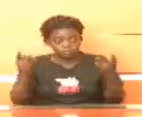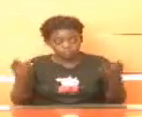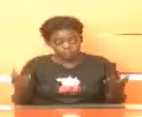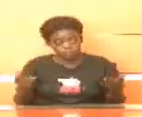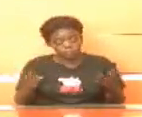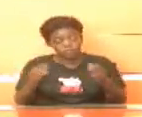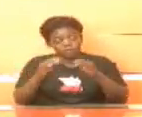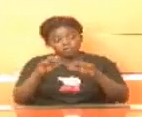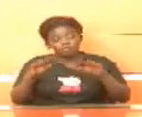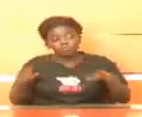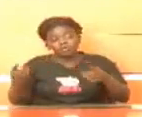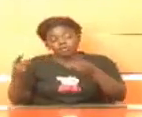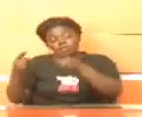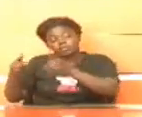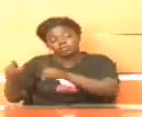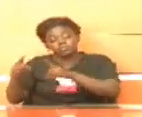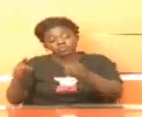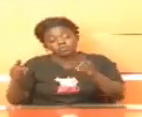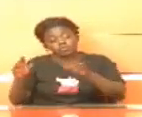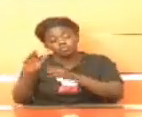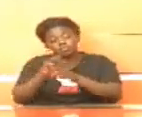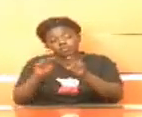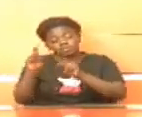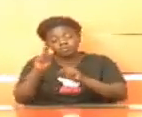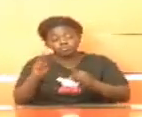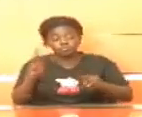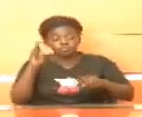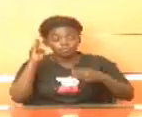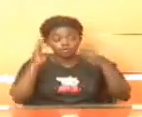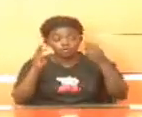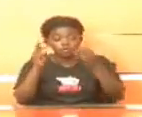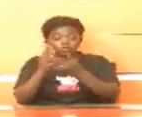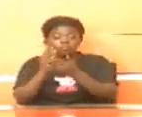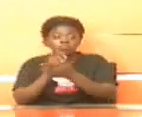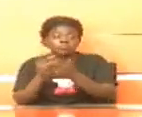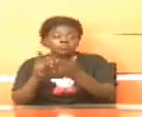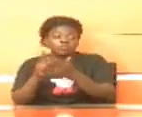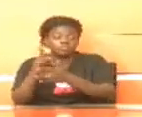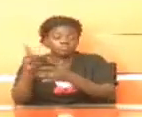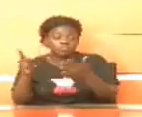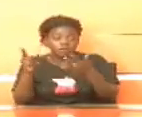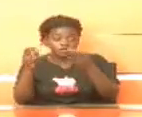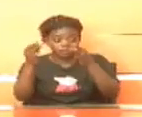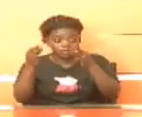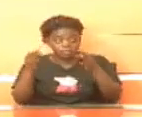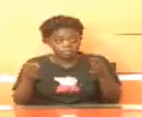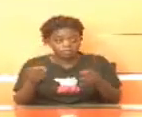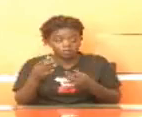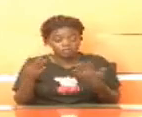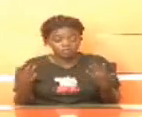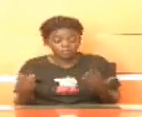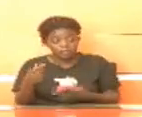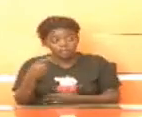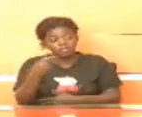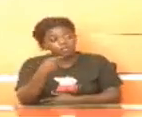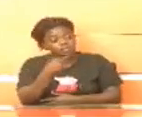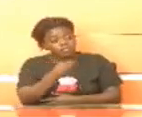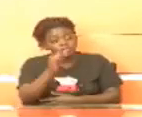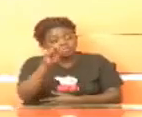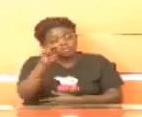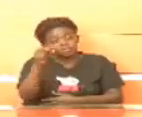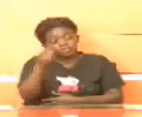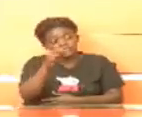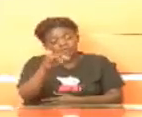Mubutalo obwenja ulo abaguzi n'abasubuzi nga bonna emitima gibeewanise olw'emisinde ebbeeyi y'ebintu omuli enniimo, entangawuzi, emicungwa, obulima awa